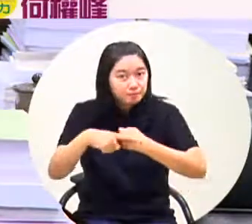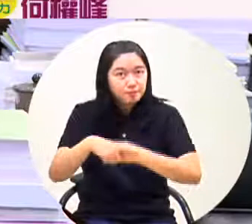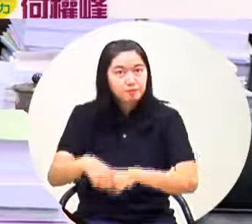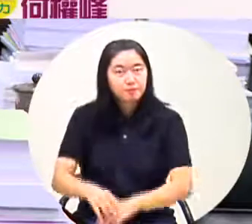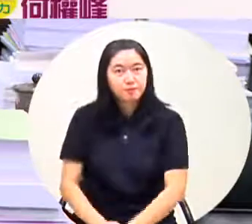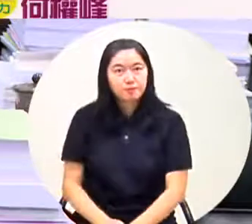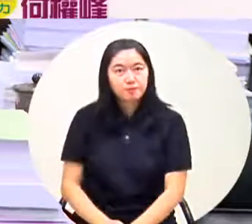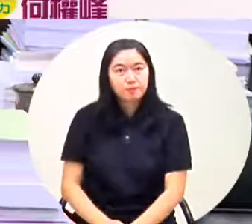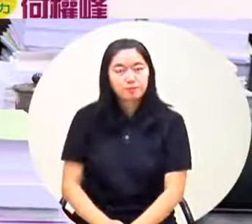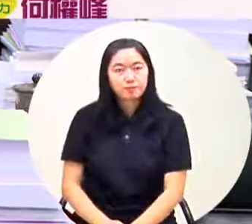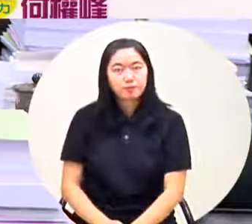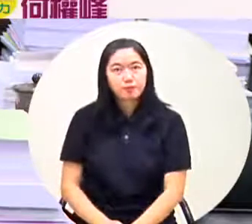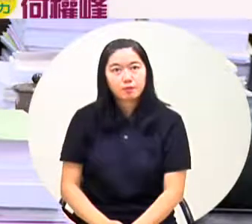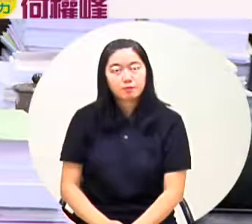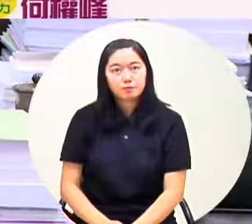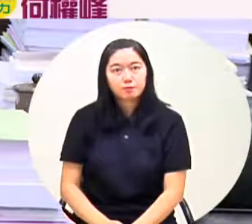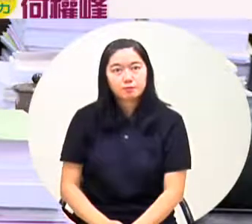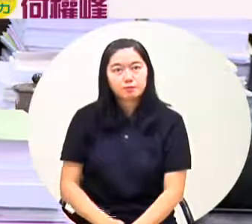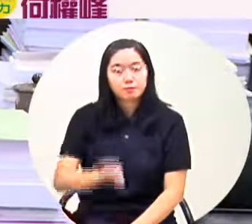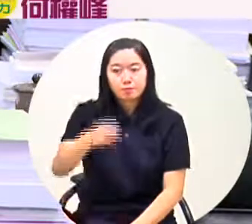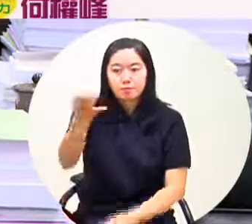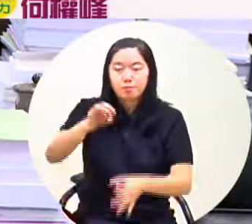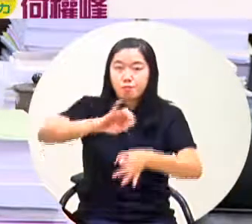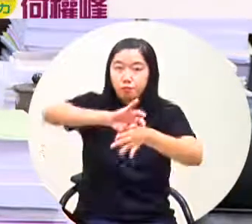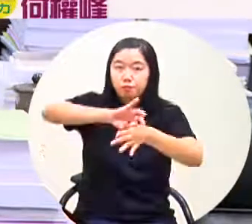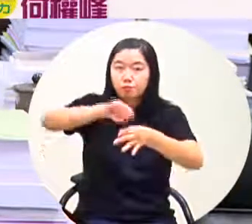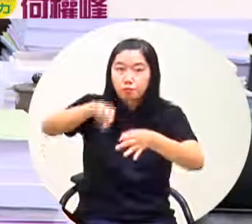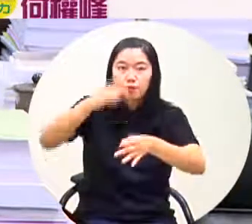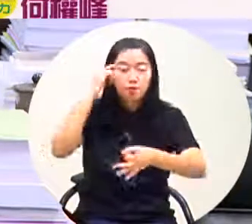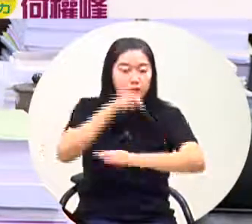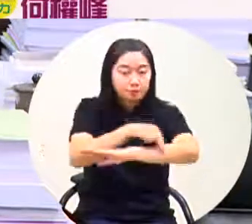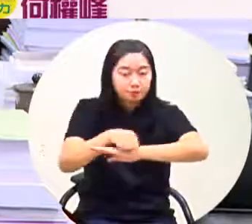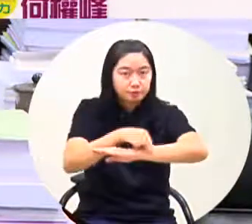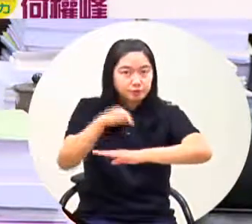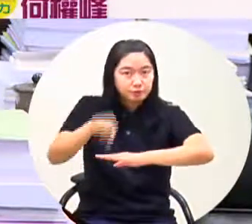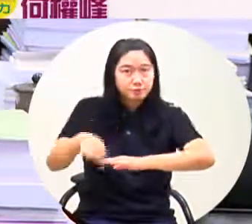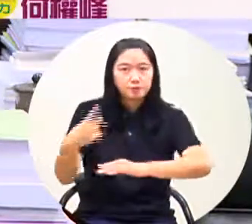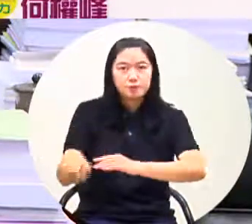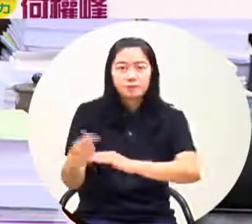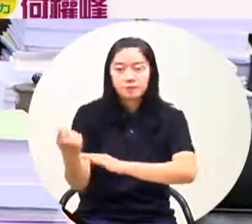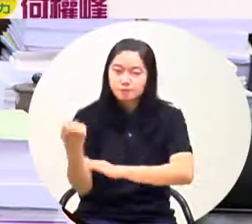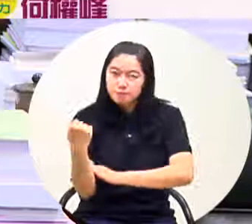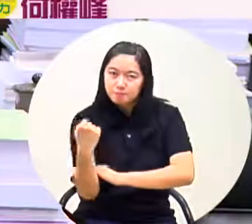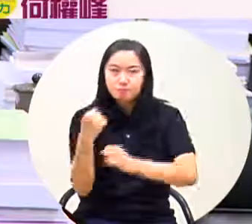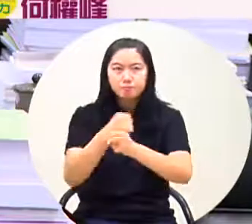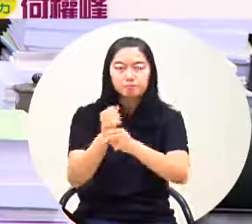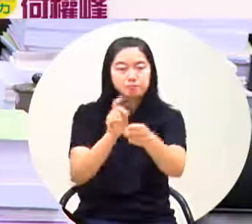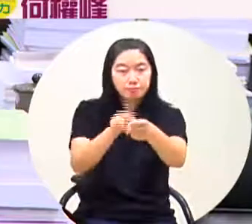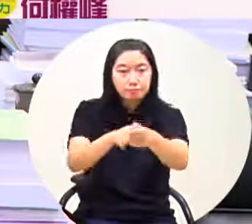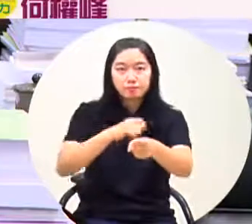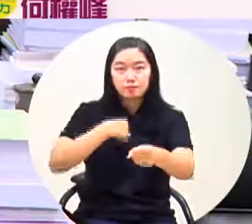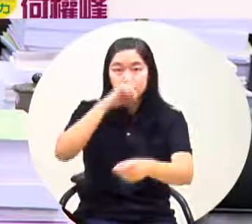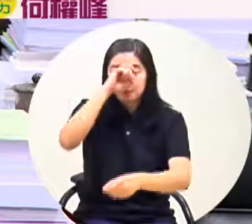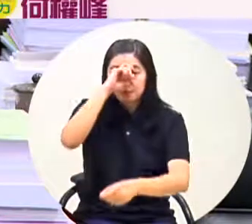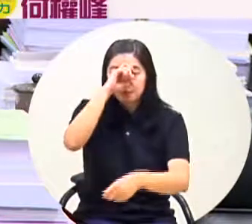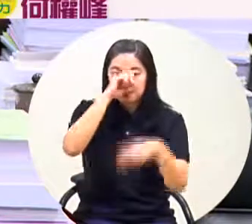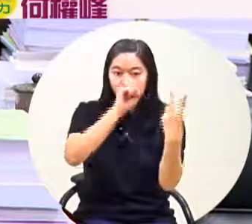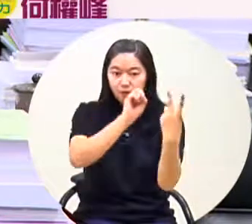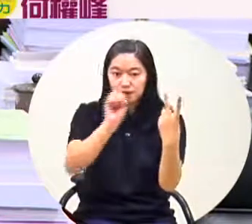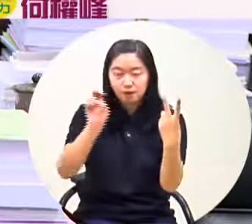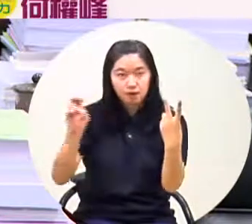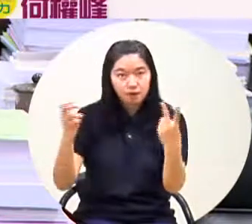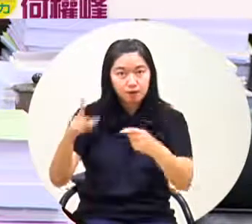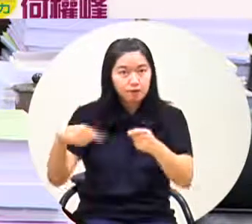不是可以在加码补助的这个部分尽量来做到，然后希望可以在